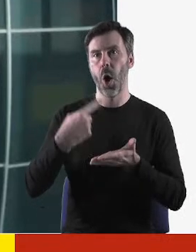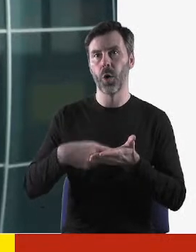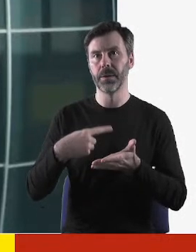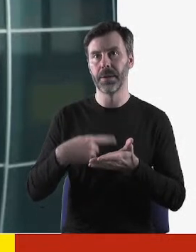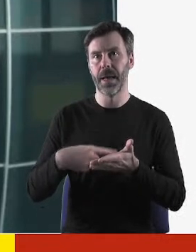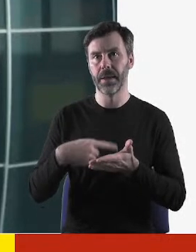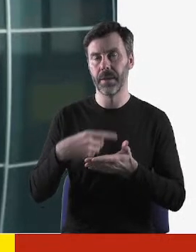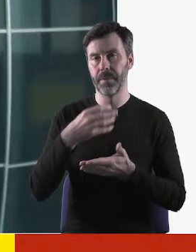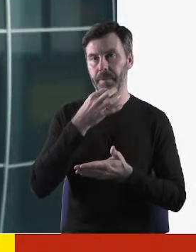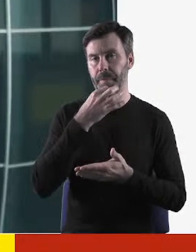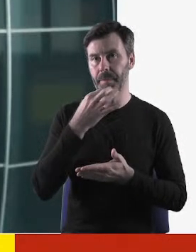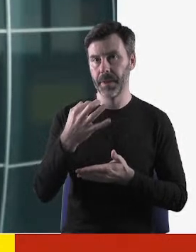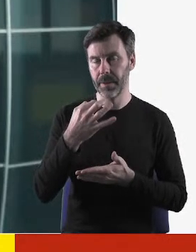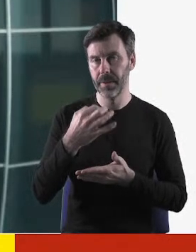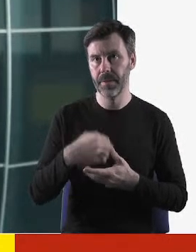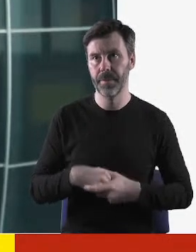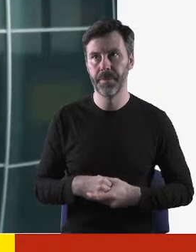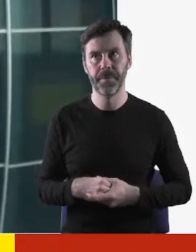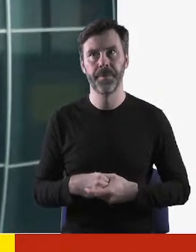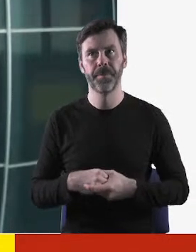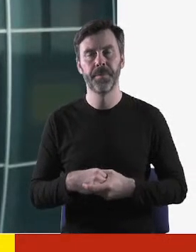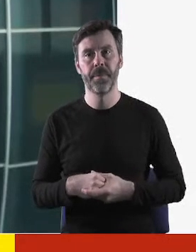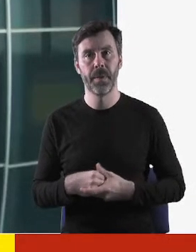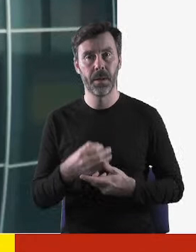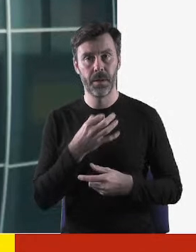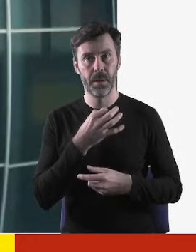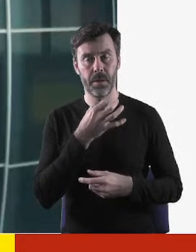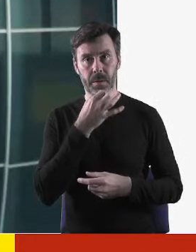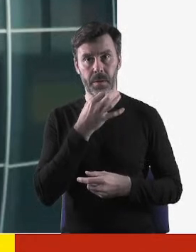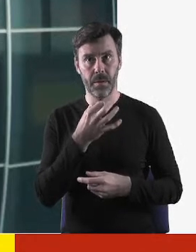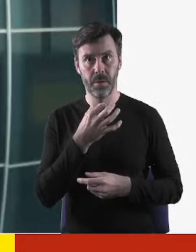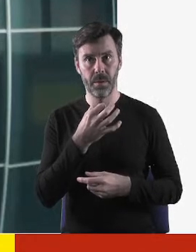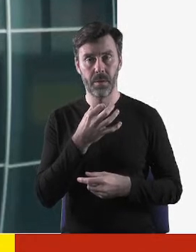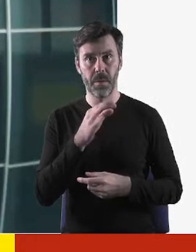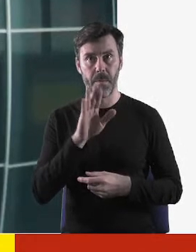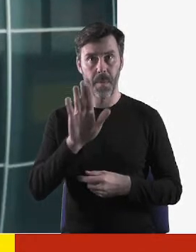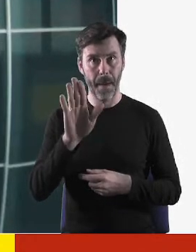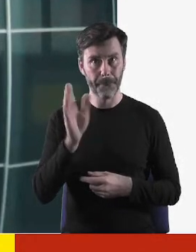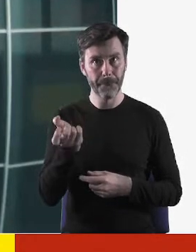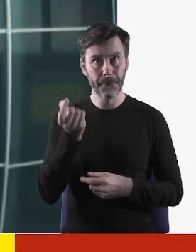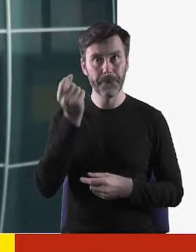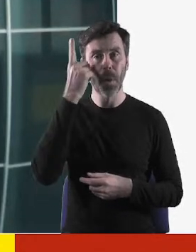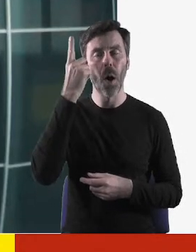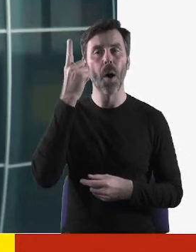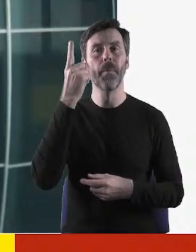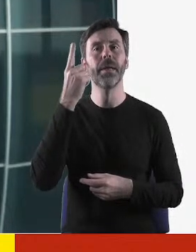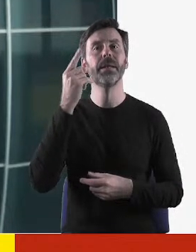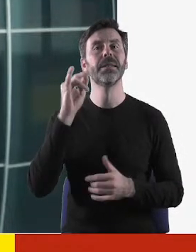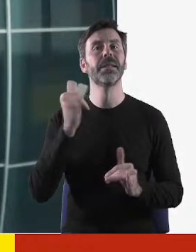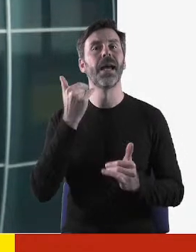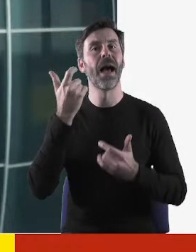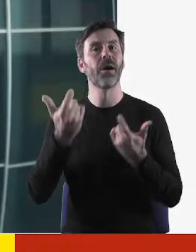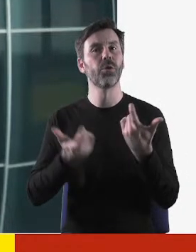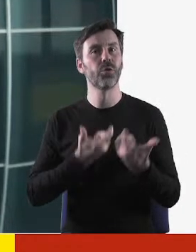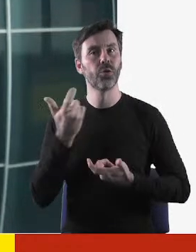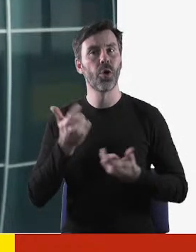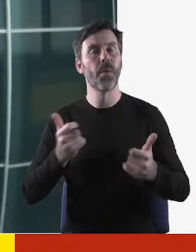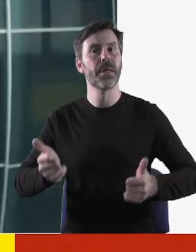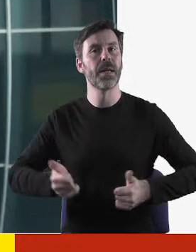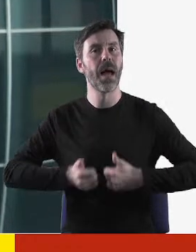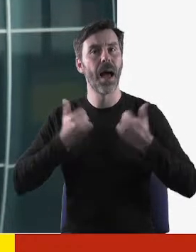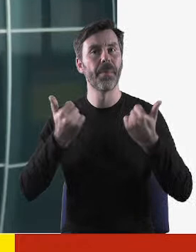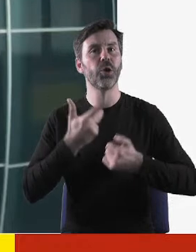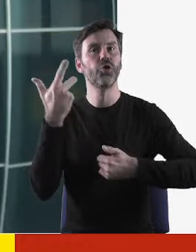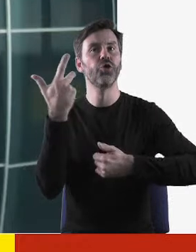momencie. Chciałem się dowiedzieć, czy macie Państwo jakiś pomysł na intensyfikację promocji